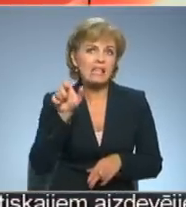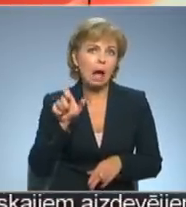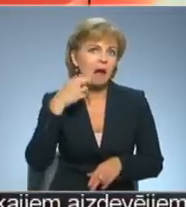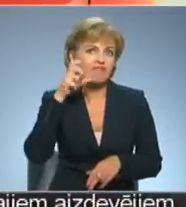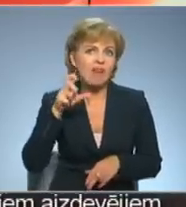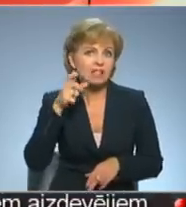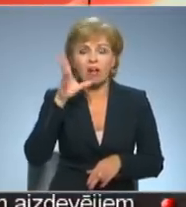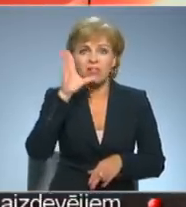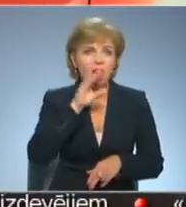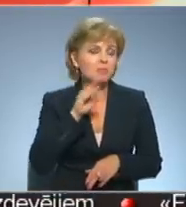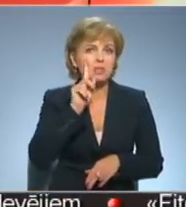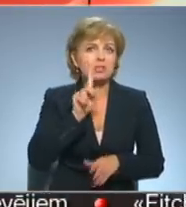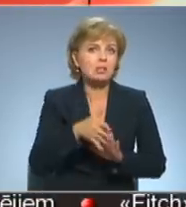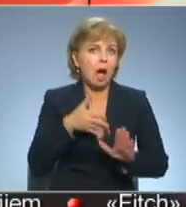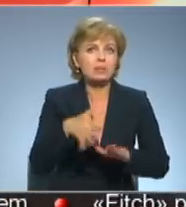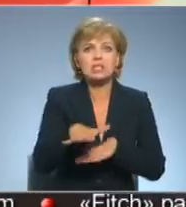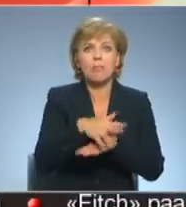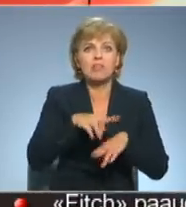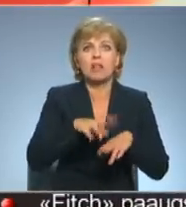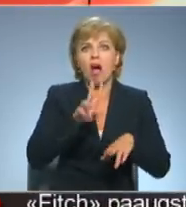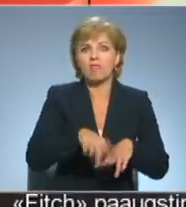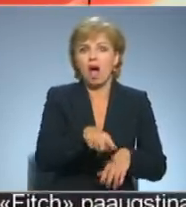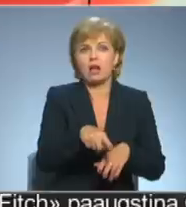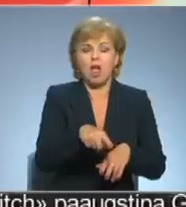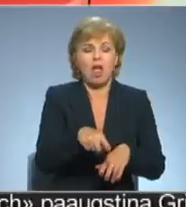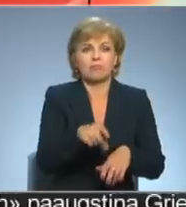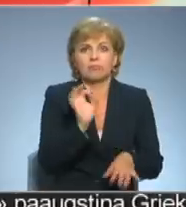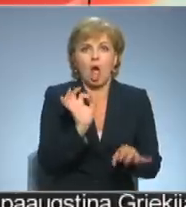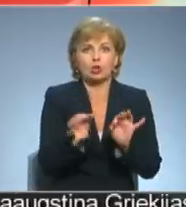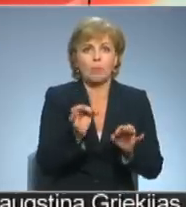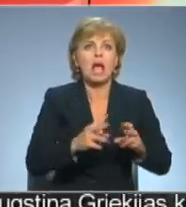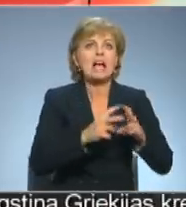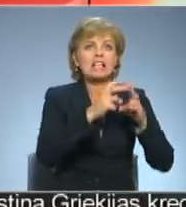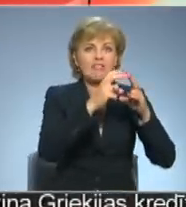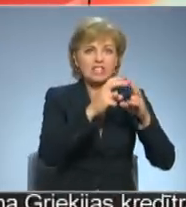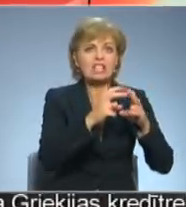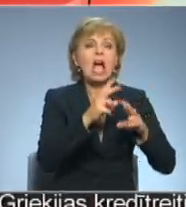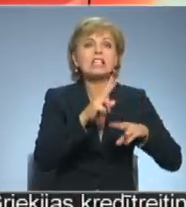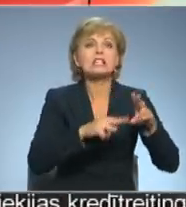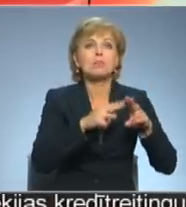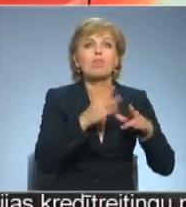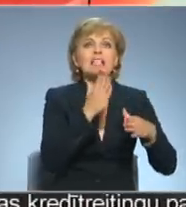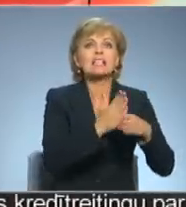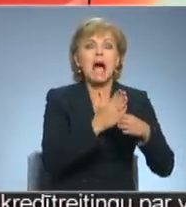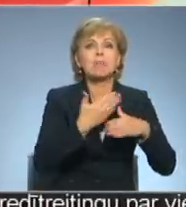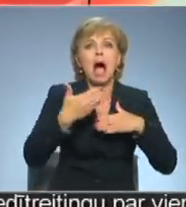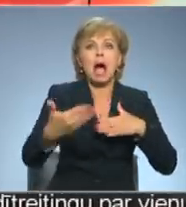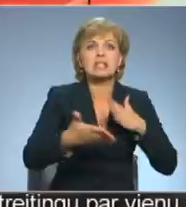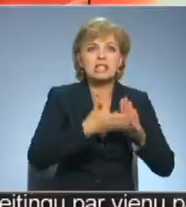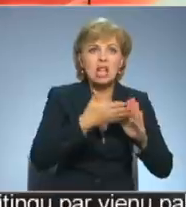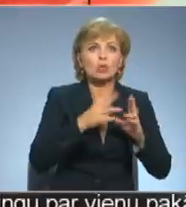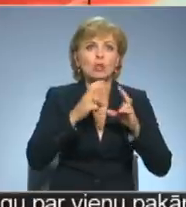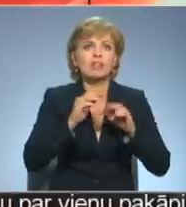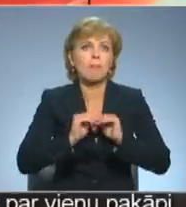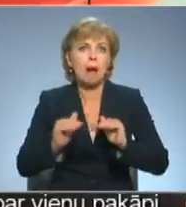tik, protam, neaptverams. Lifts izbūvēts tā, ka starp pārsienu un lifta pamatni veidojas sprauga, kas mazajam izrādījās